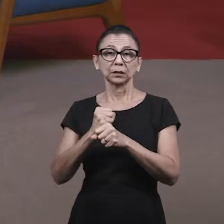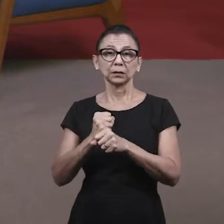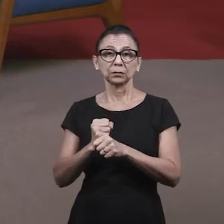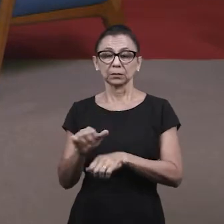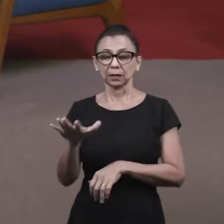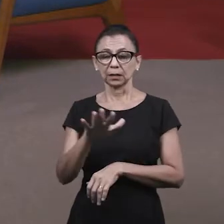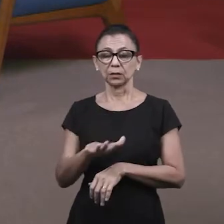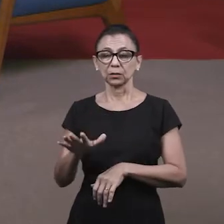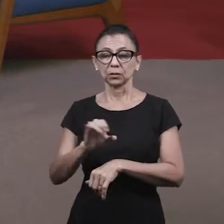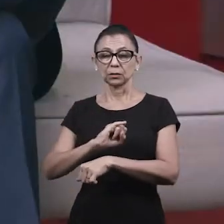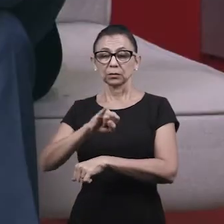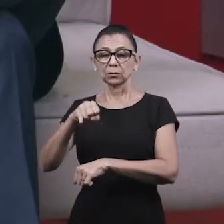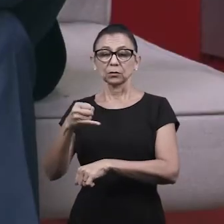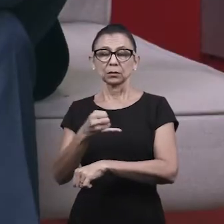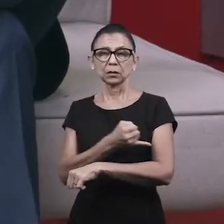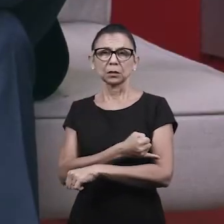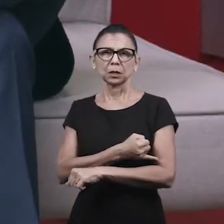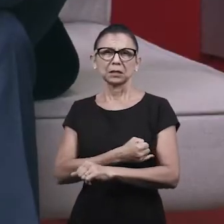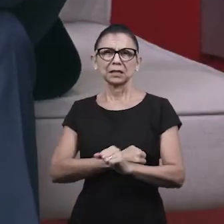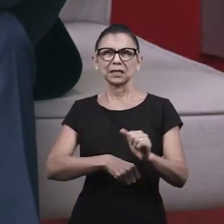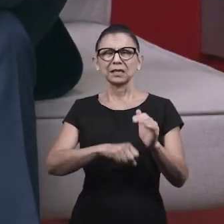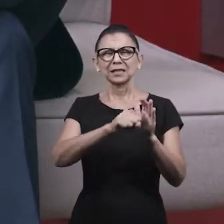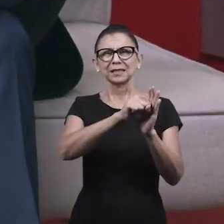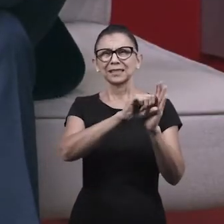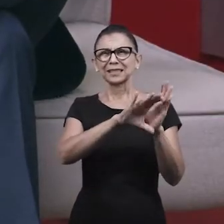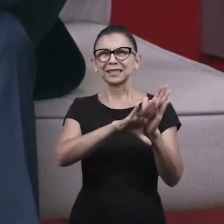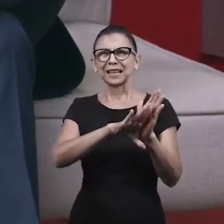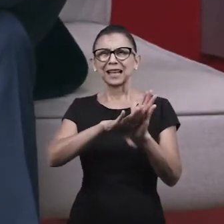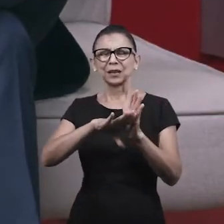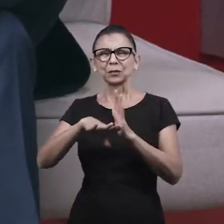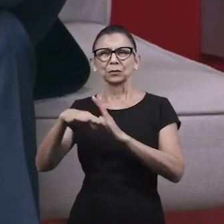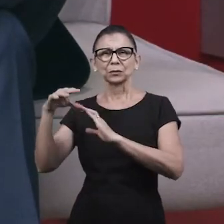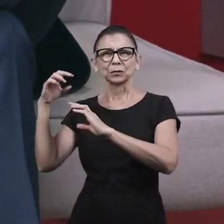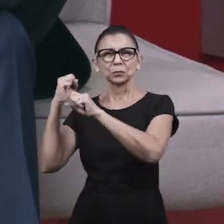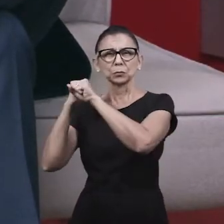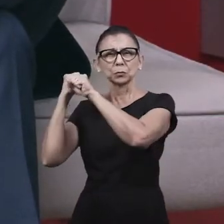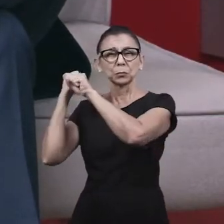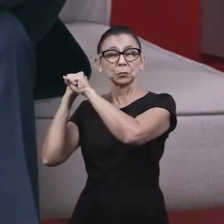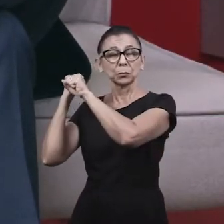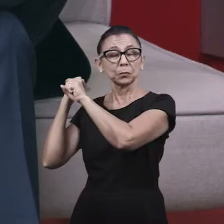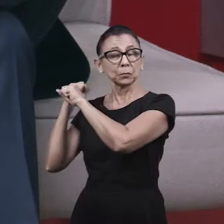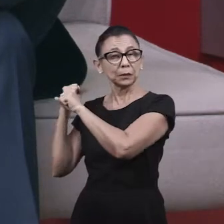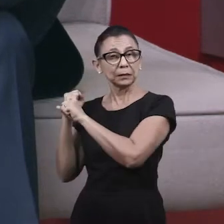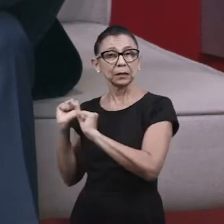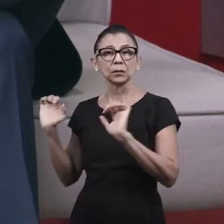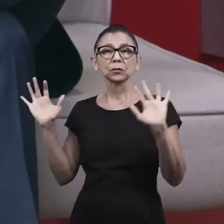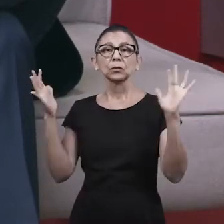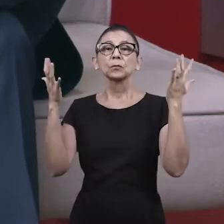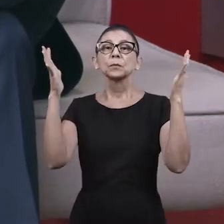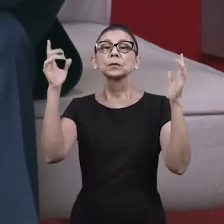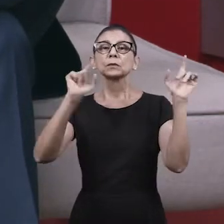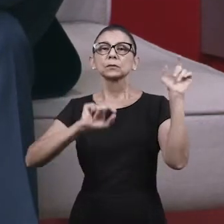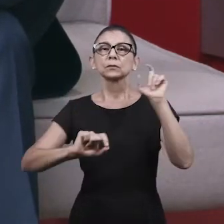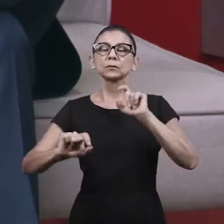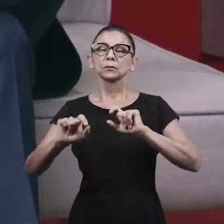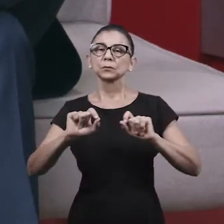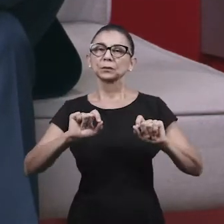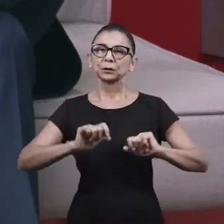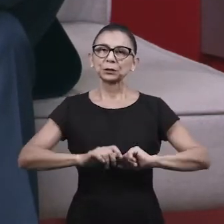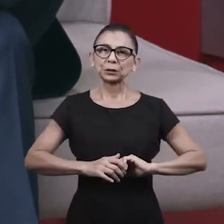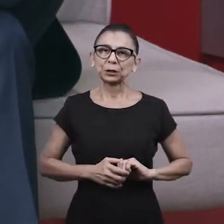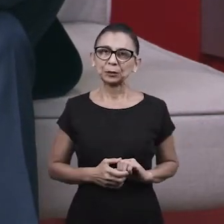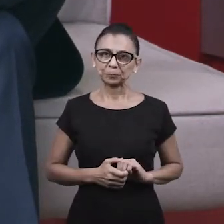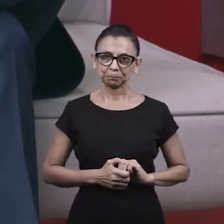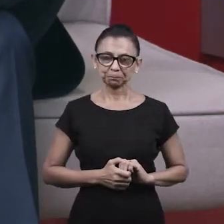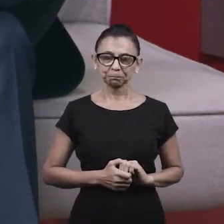fête qui se passait annuellement à Jérusalem, où les Juifs se rappelaient, donc des